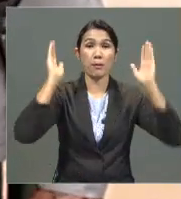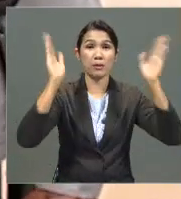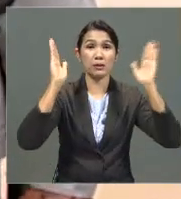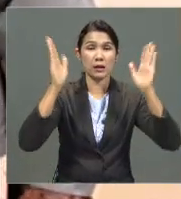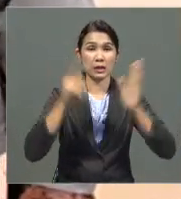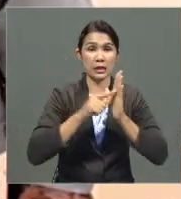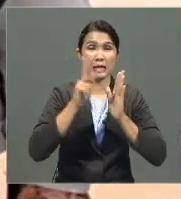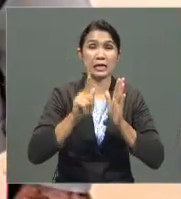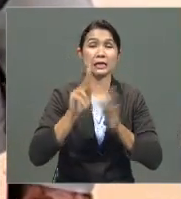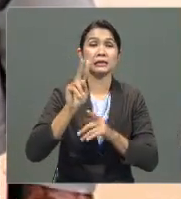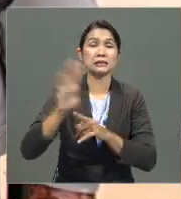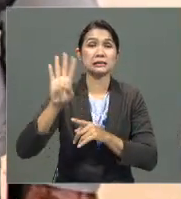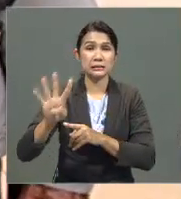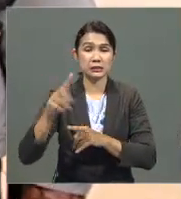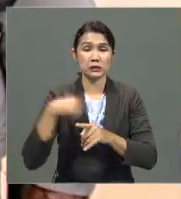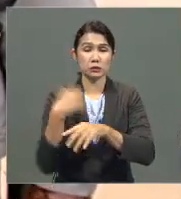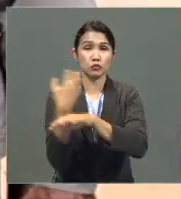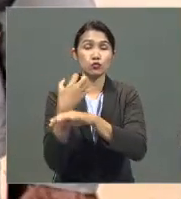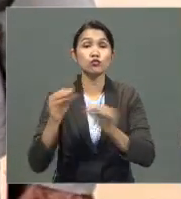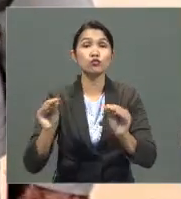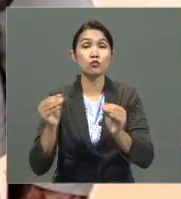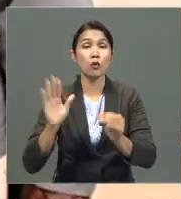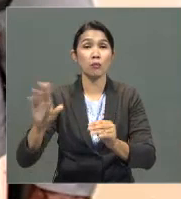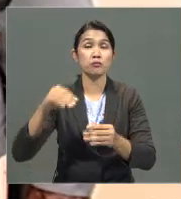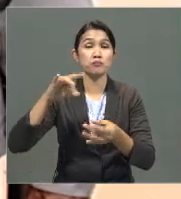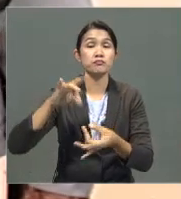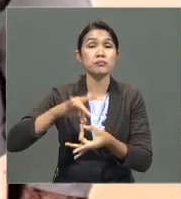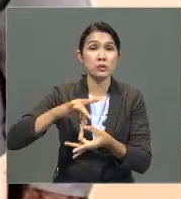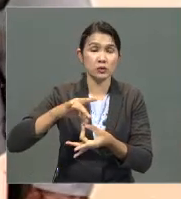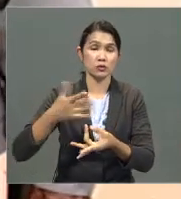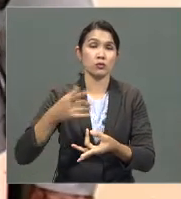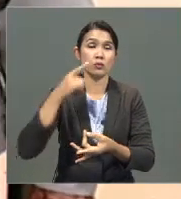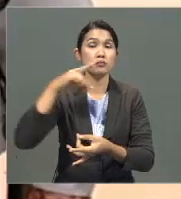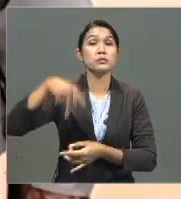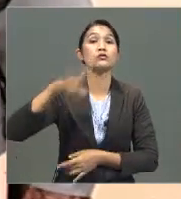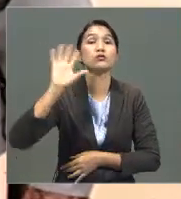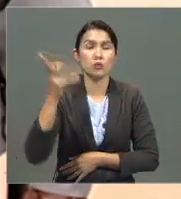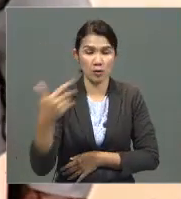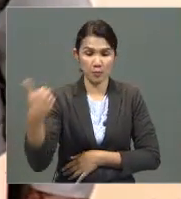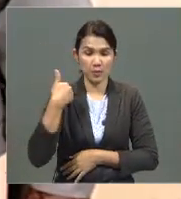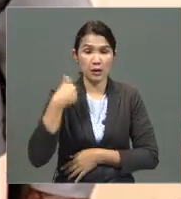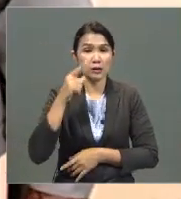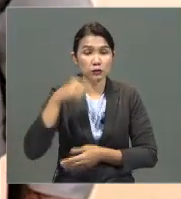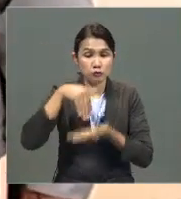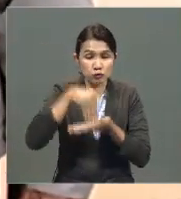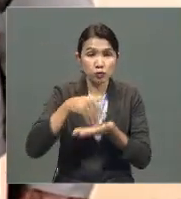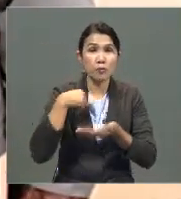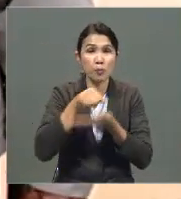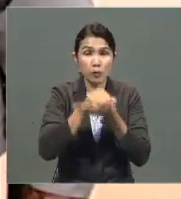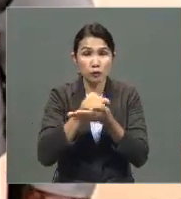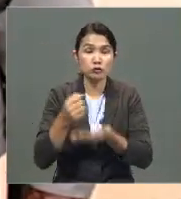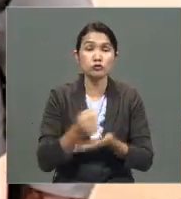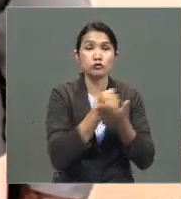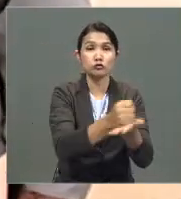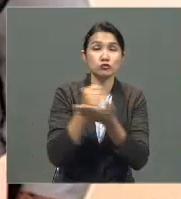4ร่วมกับสถานีและโทรทัศน์แห่งประเทศไทยจังหวัดพิษณุโลกนะครับในขณะนี้เราได้ตั้งวอร์รูมเพื่อรับสิ่งของช่วยเหลือเครื่องใช้อุปโภคบริโภคมา